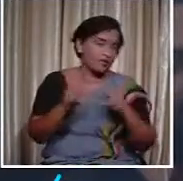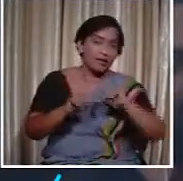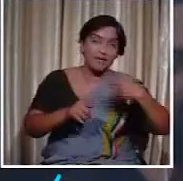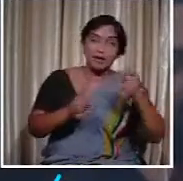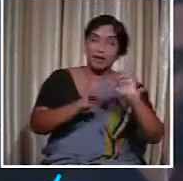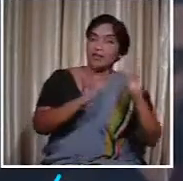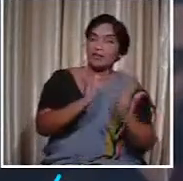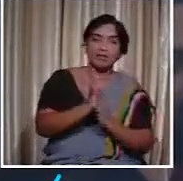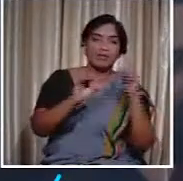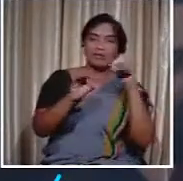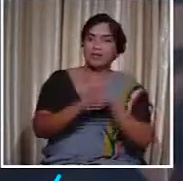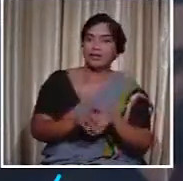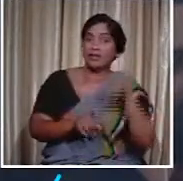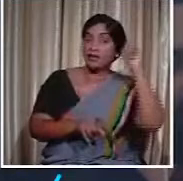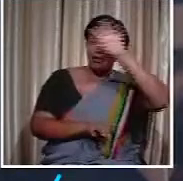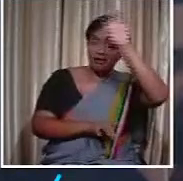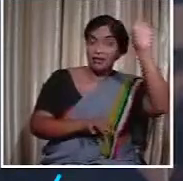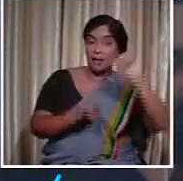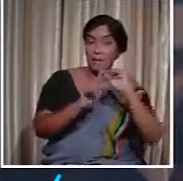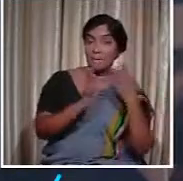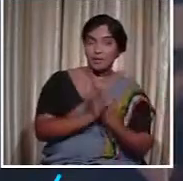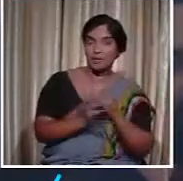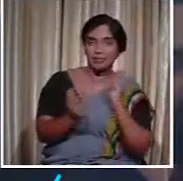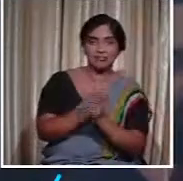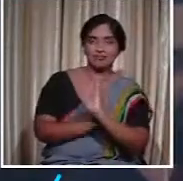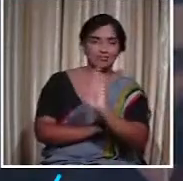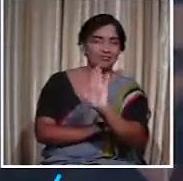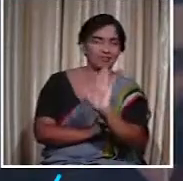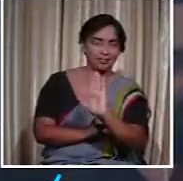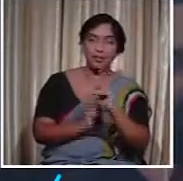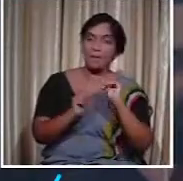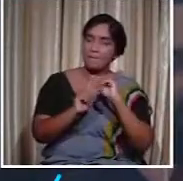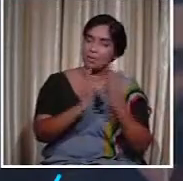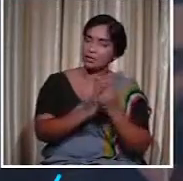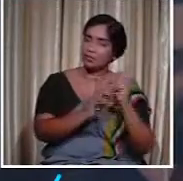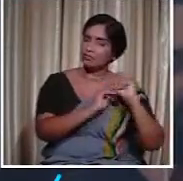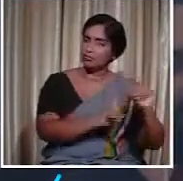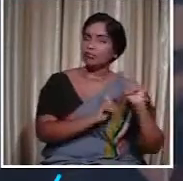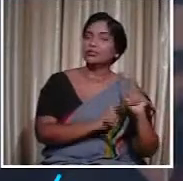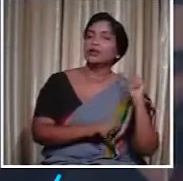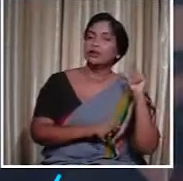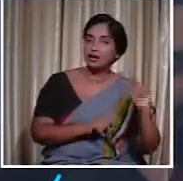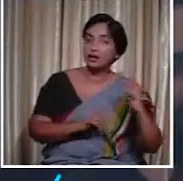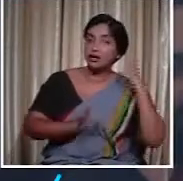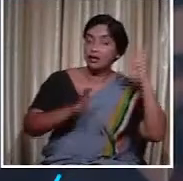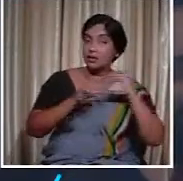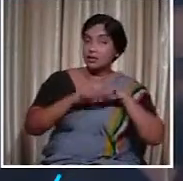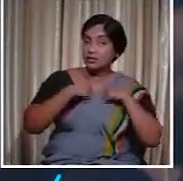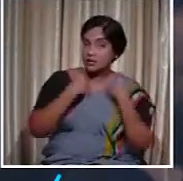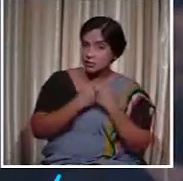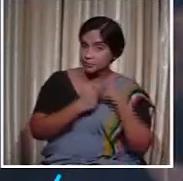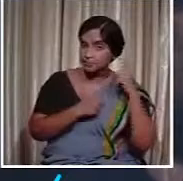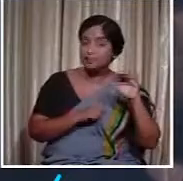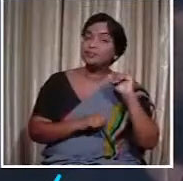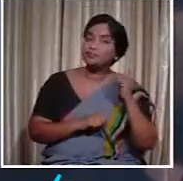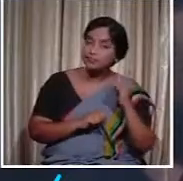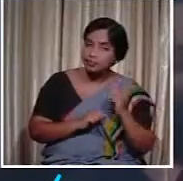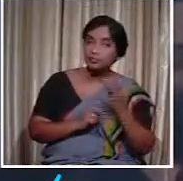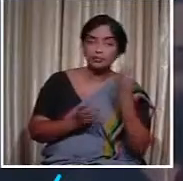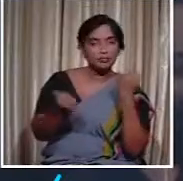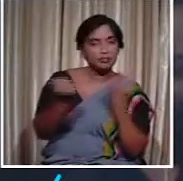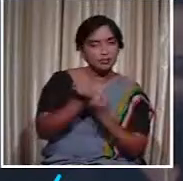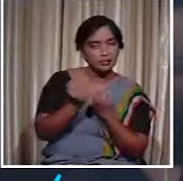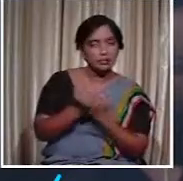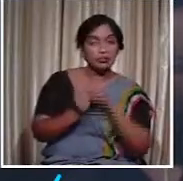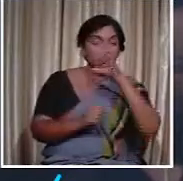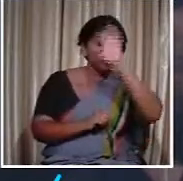හරි අගමැතුණා කියලා ඒ රටවල් වල ප්‍රතිපත්ති නැහැ. වෙනස් වෙන්නේ නැහැ. ඒ රටවල් වල ඒ ජාත්‍යන්තර සංවිධාන වලින් යම් යම් ආධාර